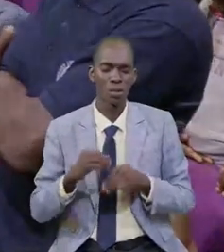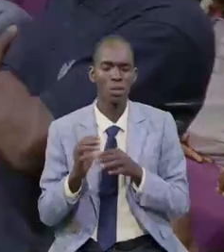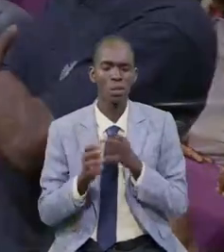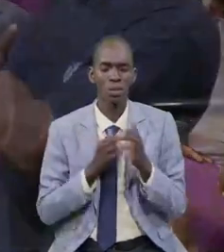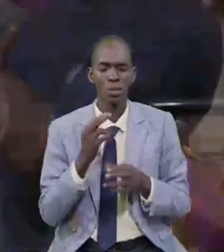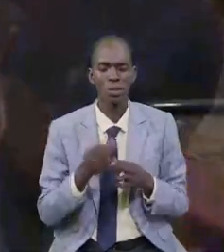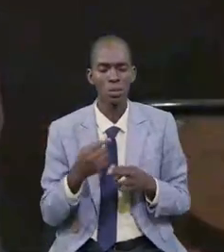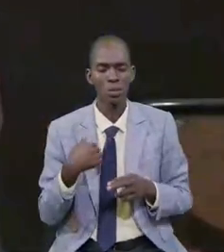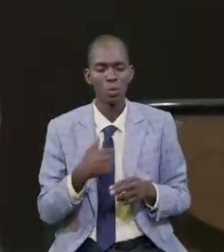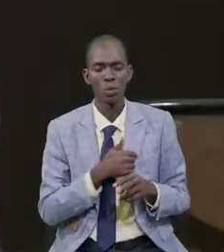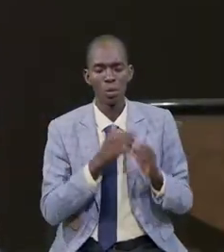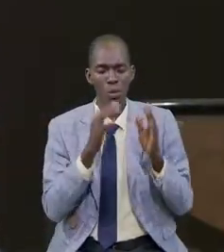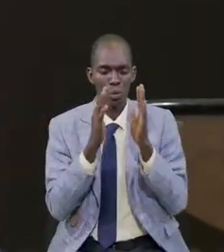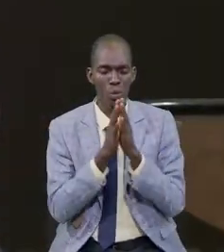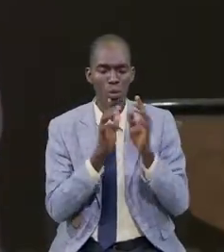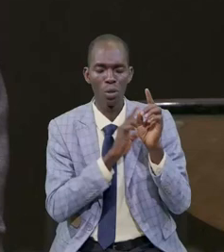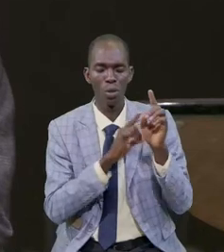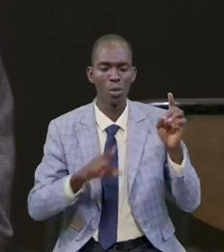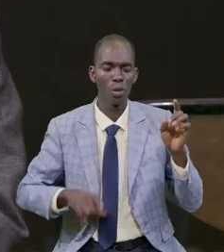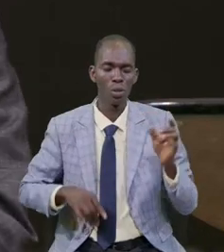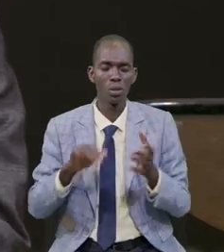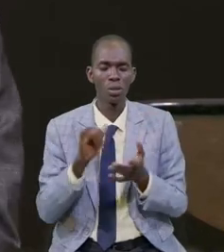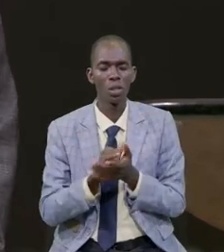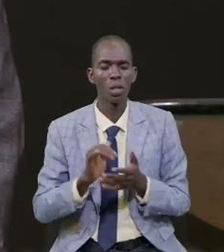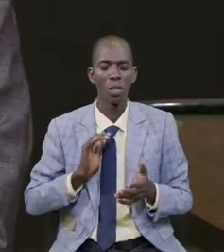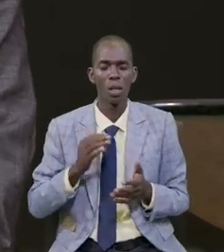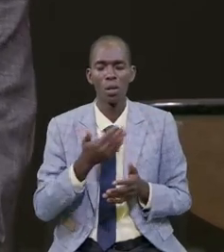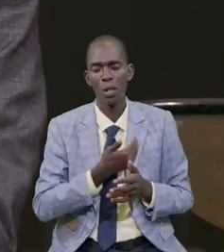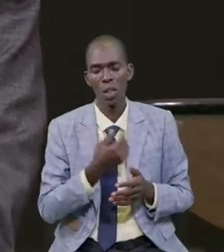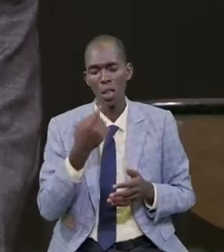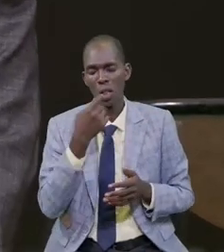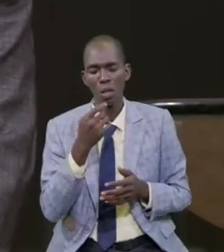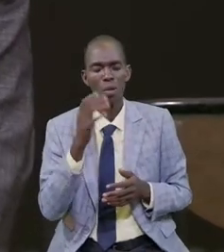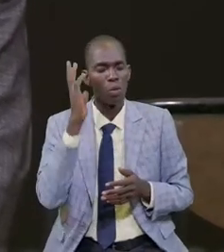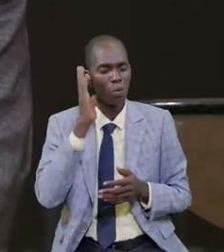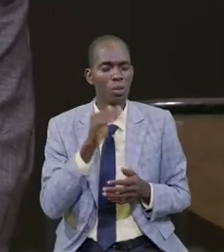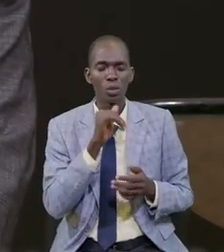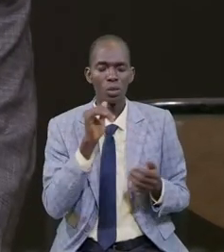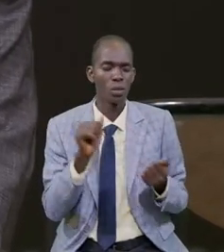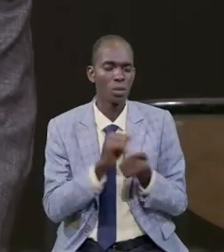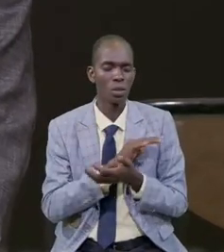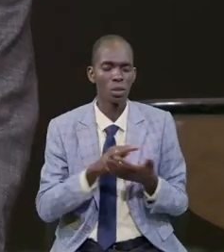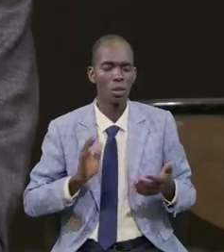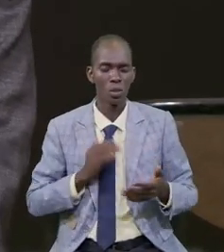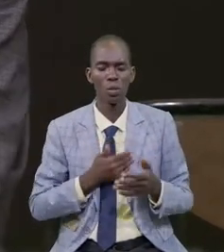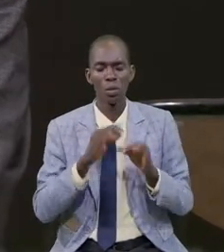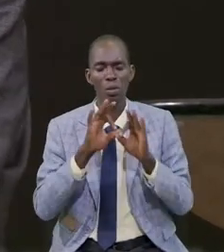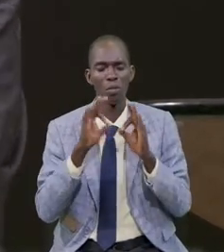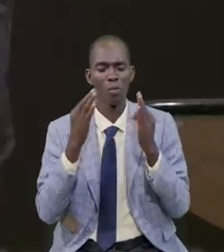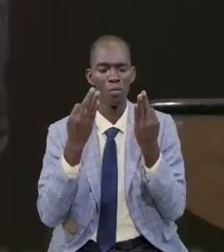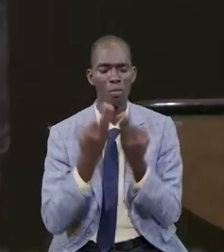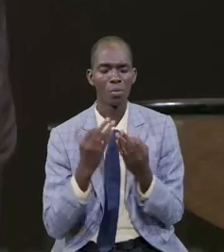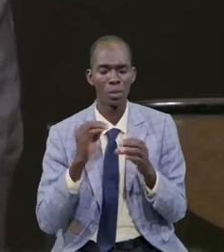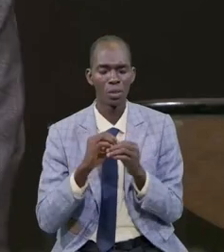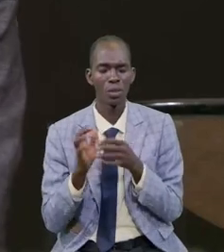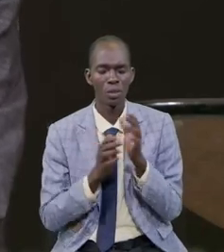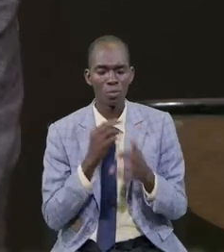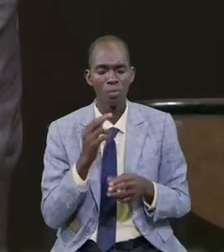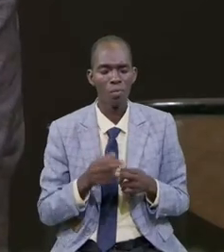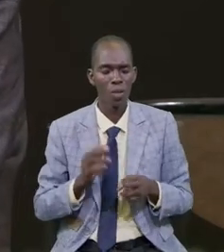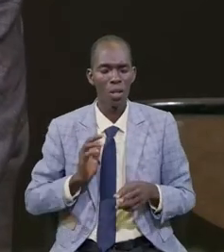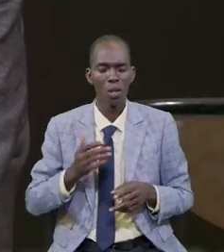Nous prions, Seigneur, que notre langue ne détruise pas notre famille, que